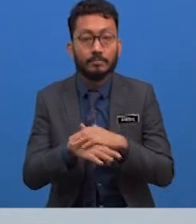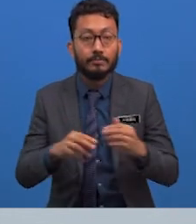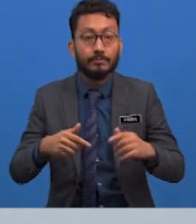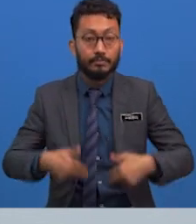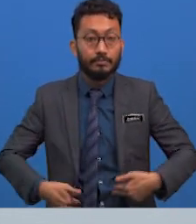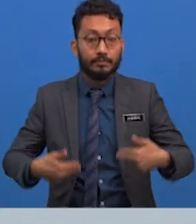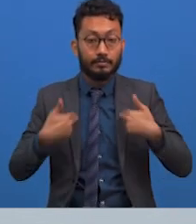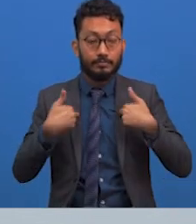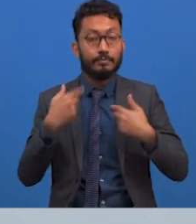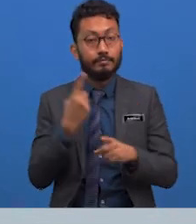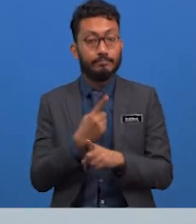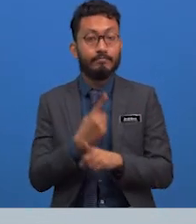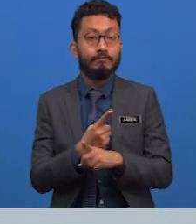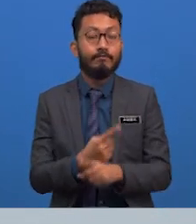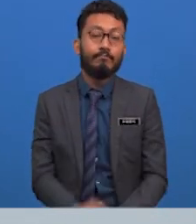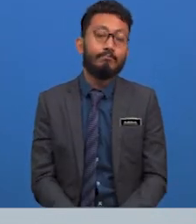kehidupan sebenar.